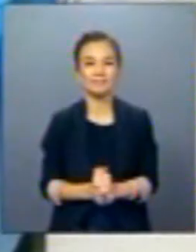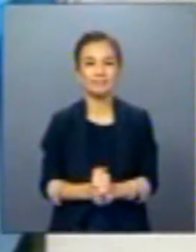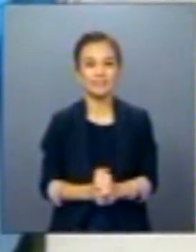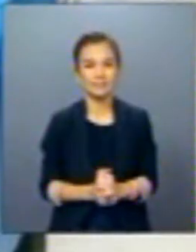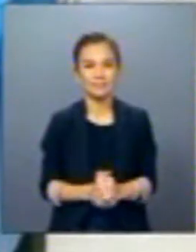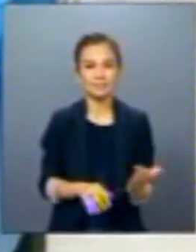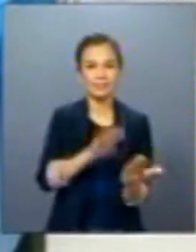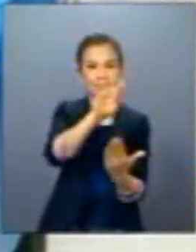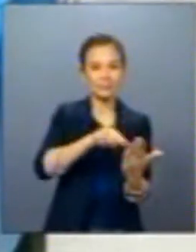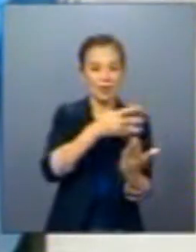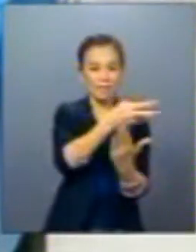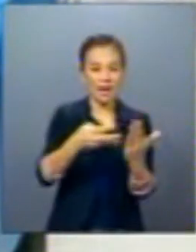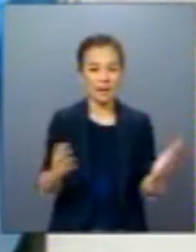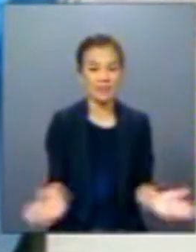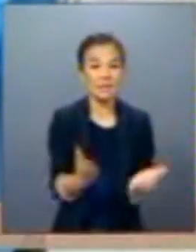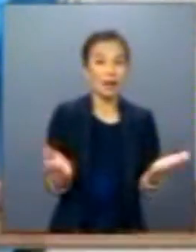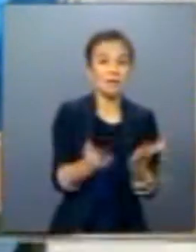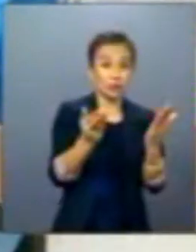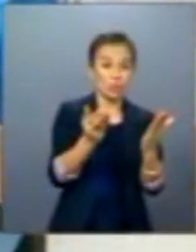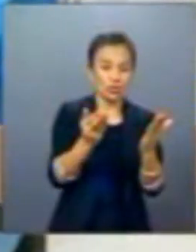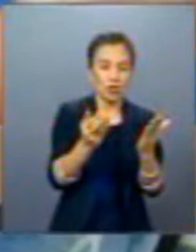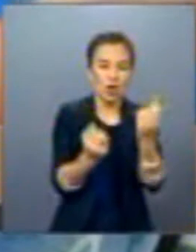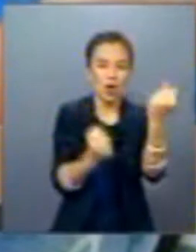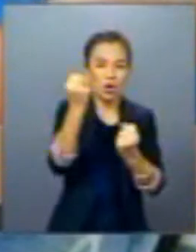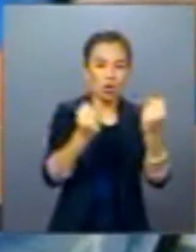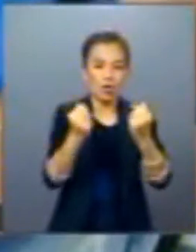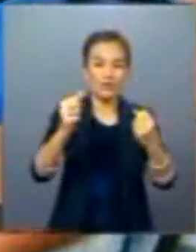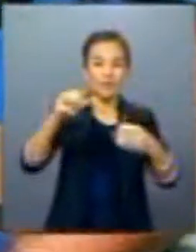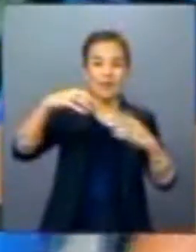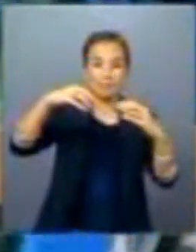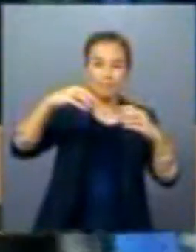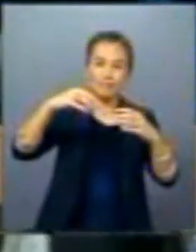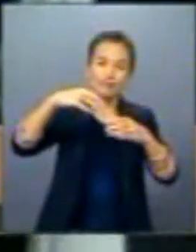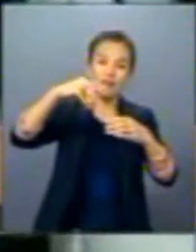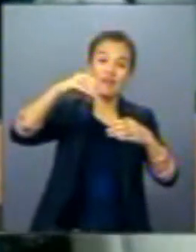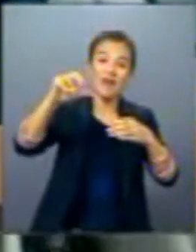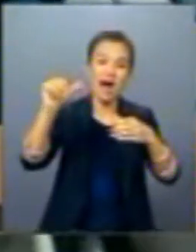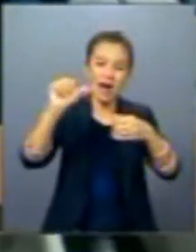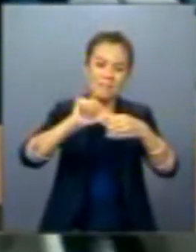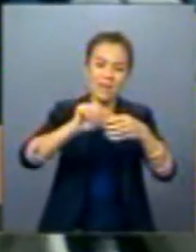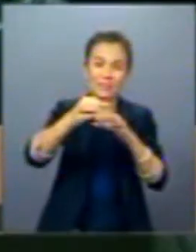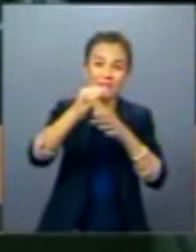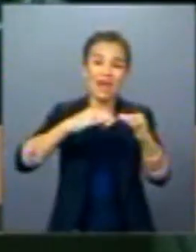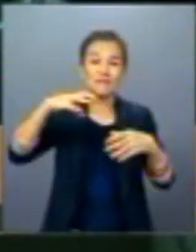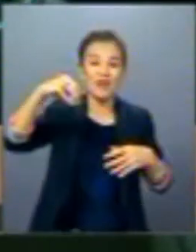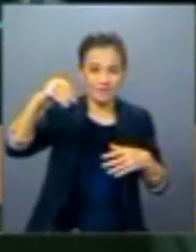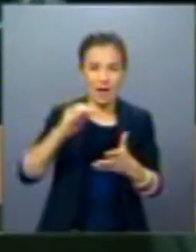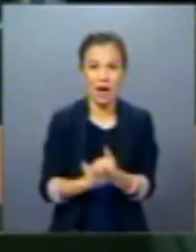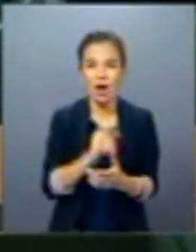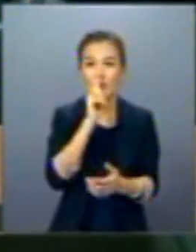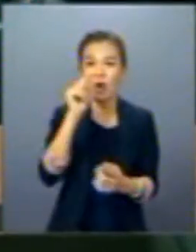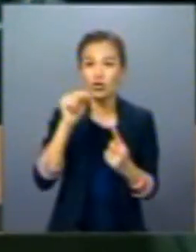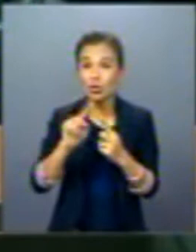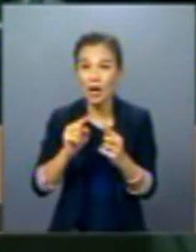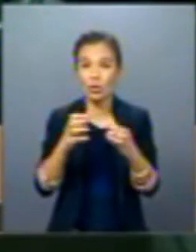มาตรการสนับสนุนการผลิตรถยนต์ขับเคลื่อนด้วยพลังงานไฟฟ้าในประเทศเป็นแพ็กเกจที่เกิดจากการพิจารณาร่วมกันทั้งคณะกรร